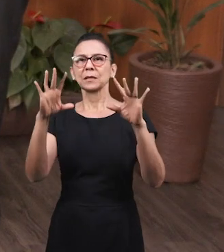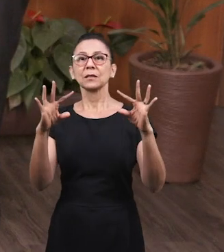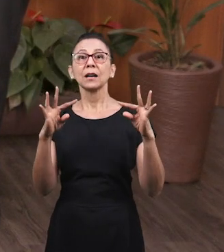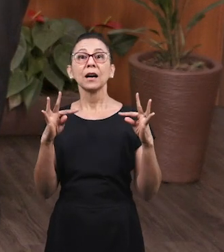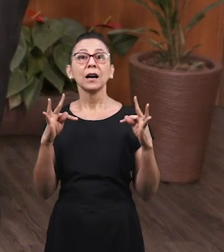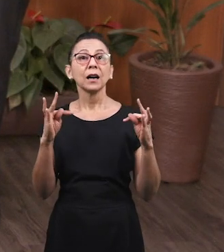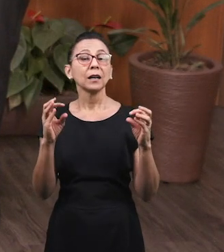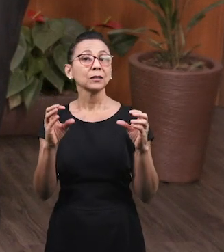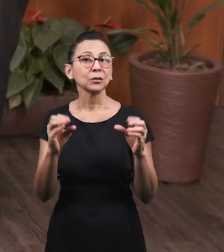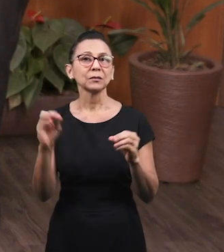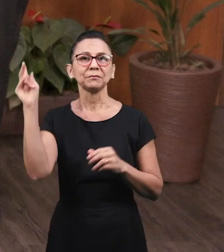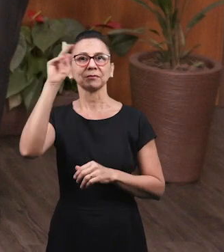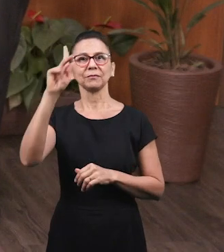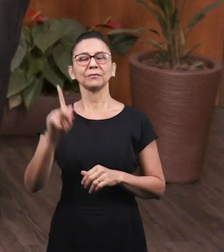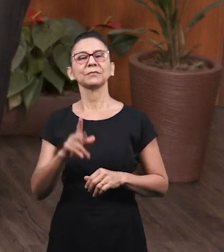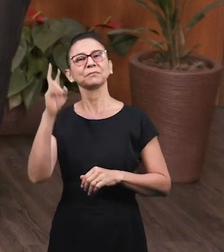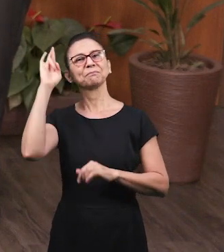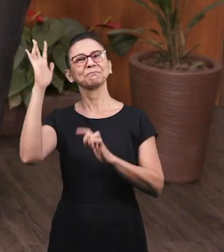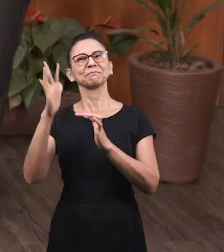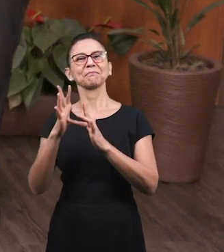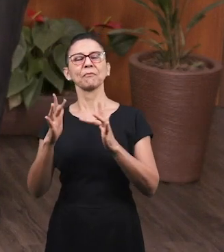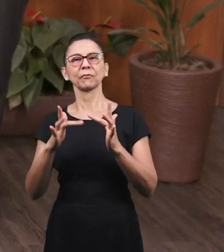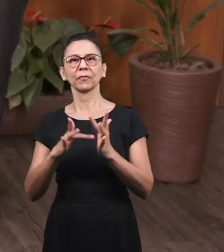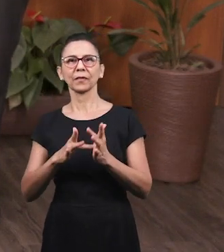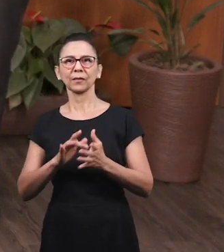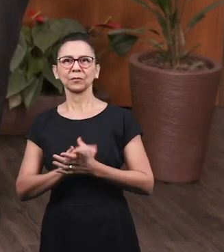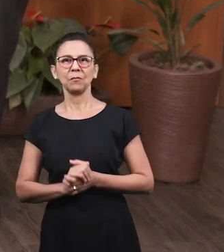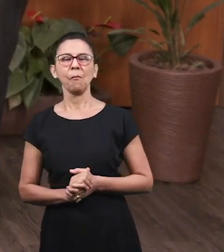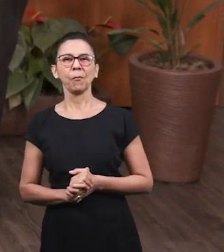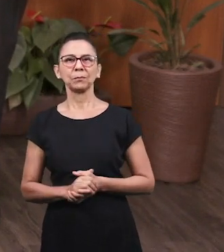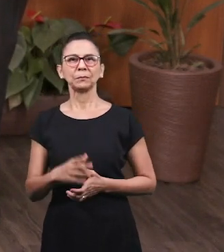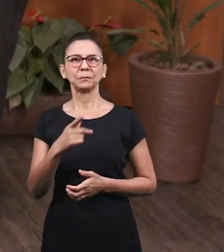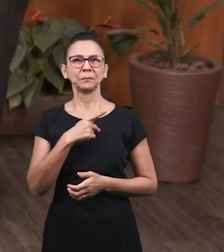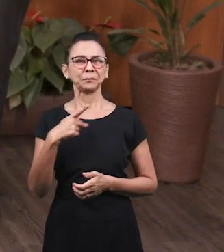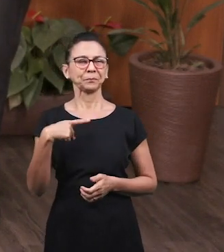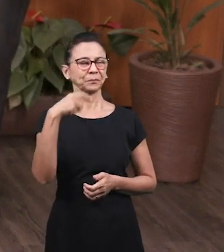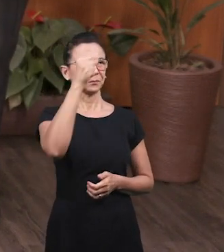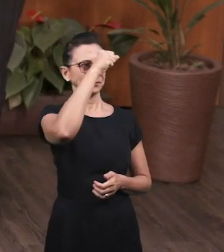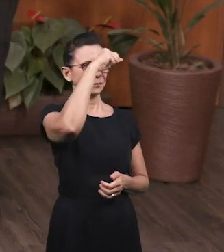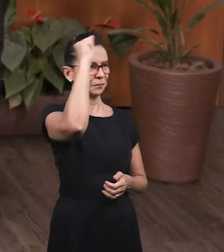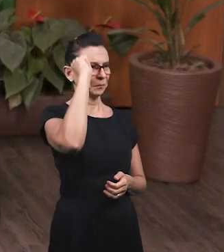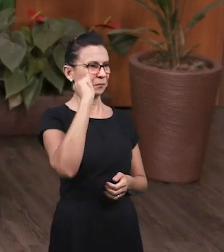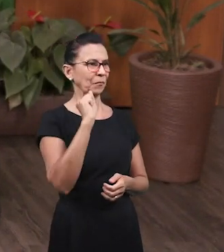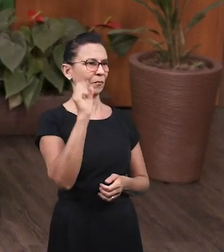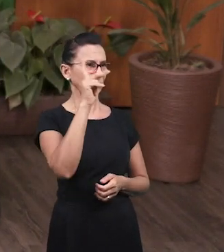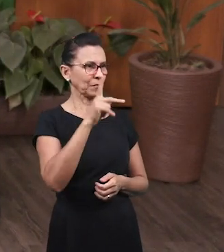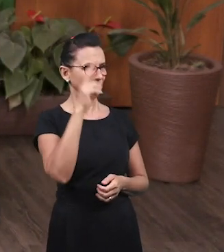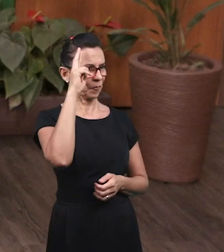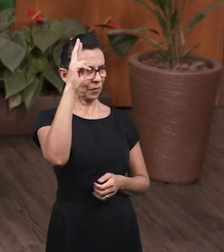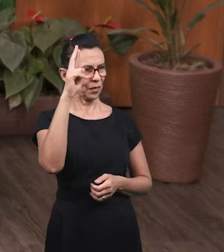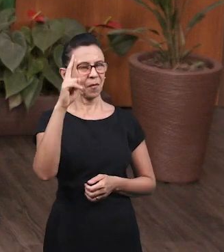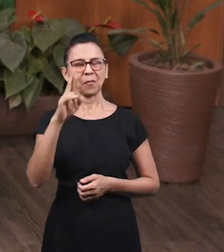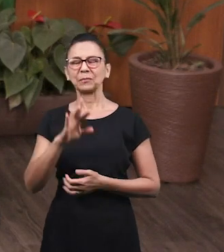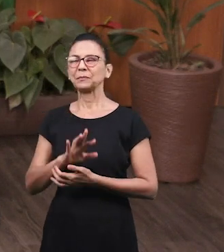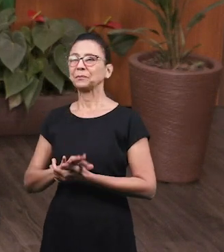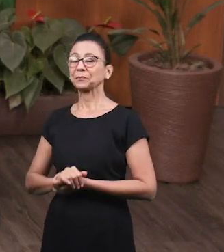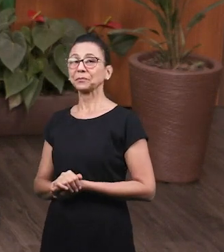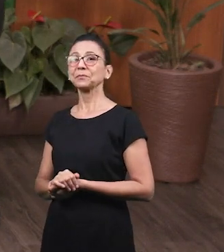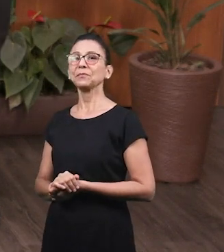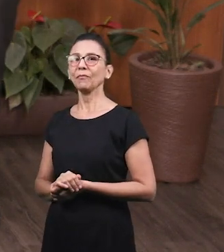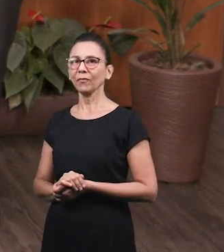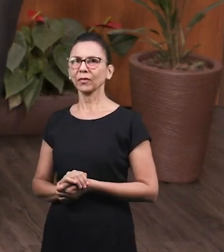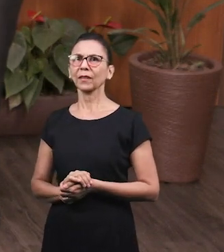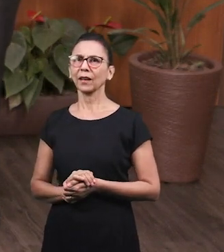Que Dieu bénisse à tous, dans la paix du Seigneur Jésus. Pasteur Sergio, la paix du Seigneur, Pat Seigneur, paix du